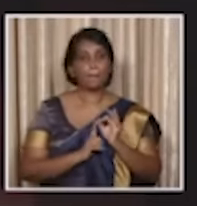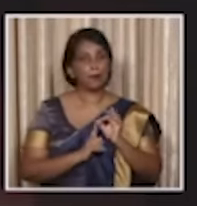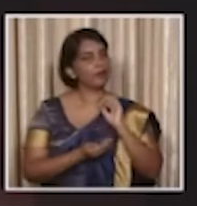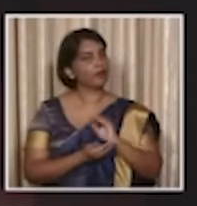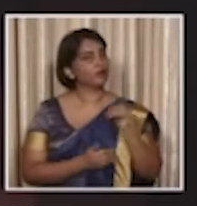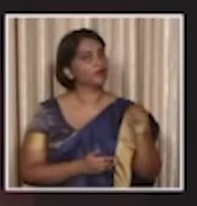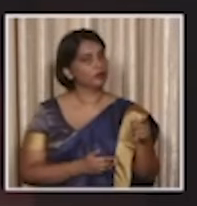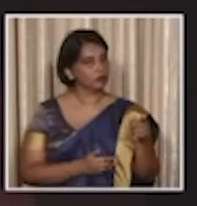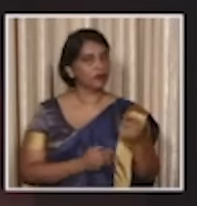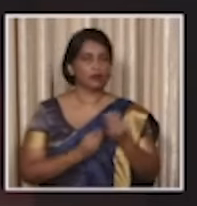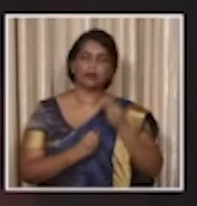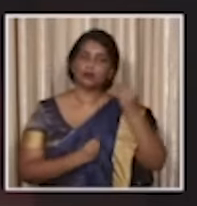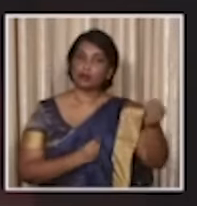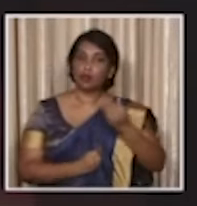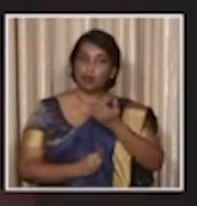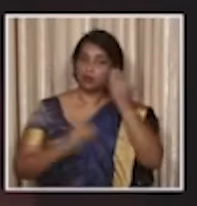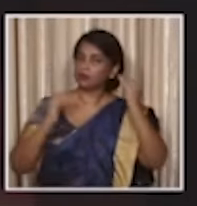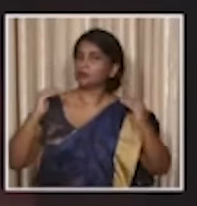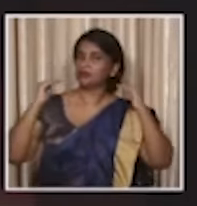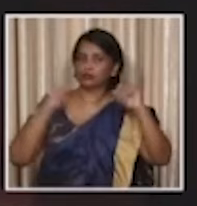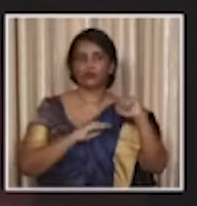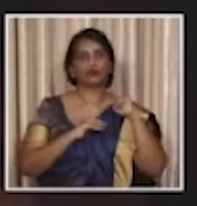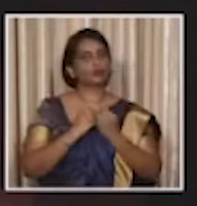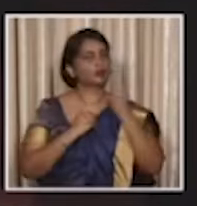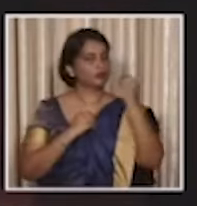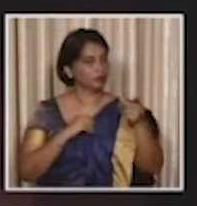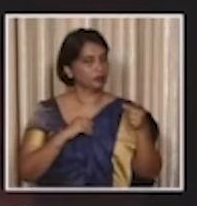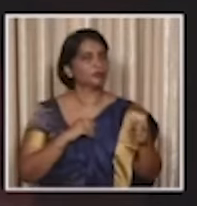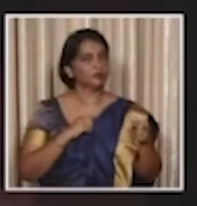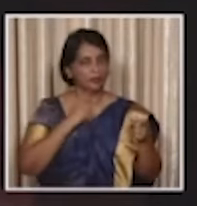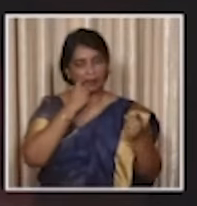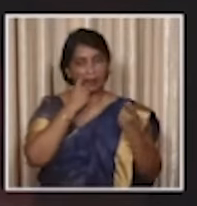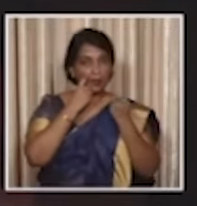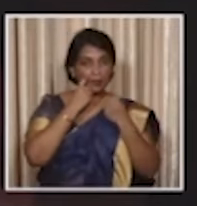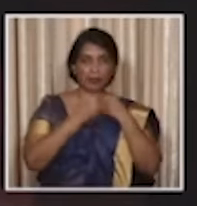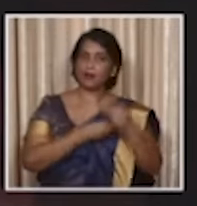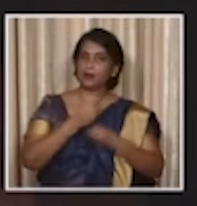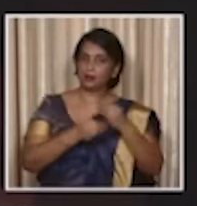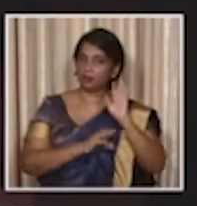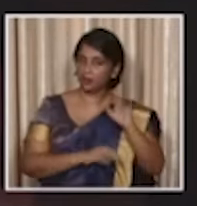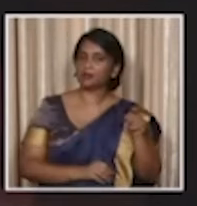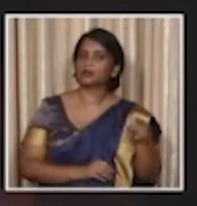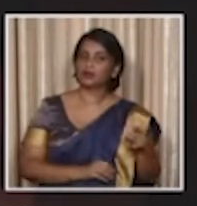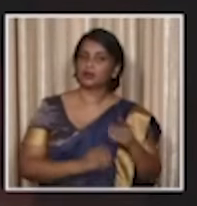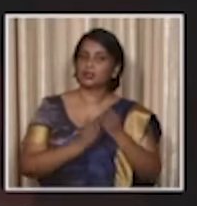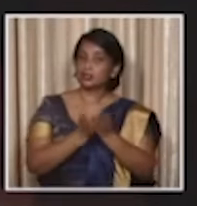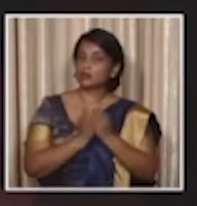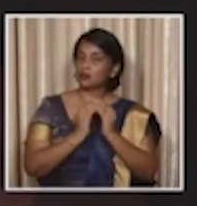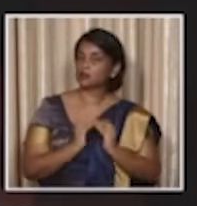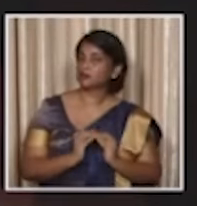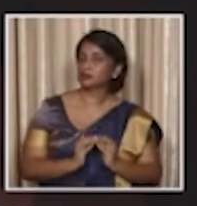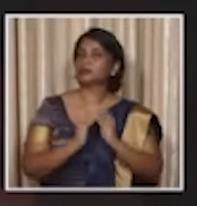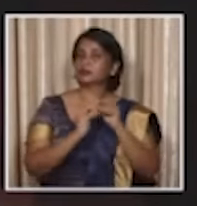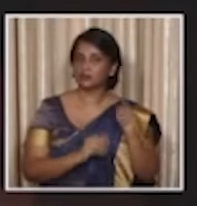අංශයට ලබා දෙන්න පුළුවන් ඉහළම ශක්තිය ලබා දීලා ධනේ උත්පාදනය කරලා සම්පත් උත්පාදනය